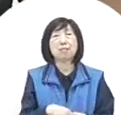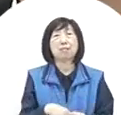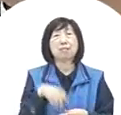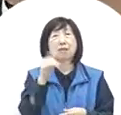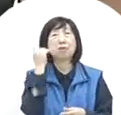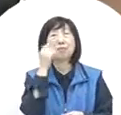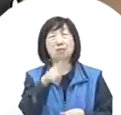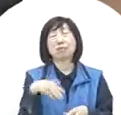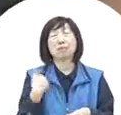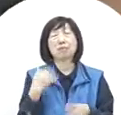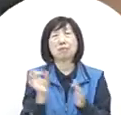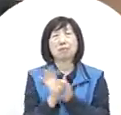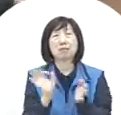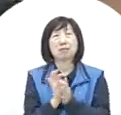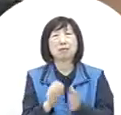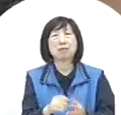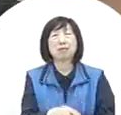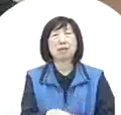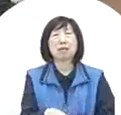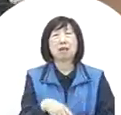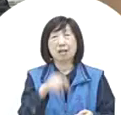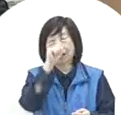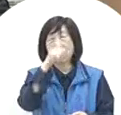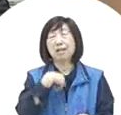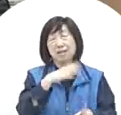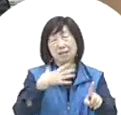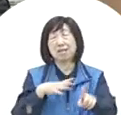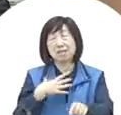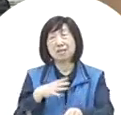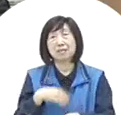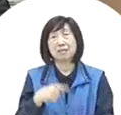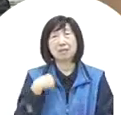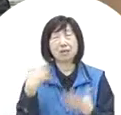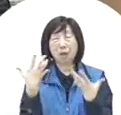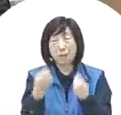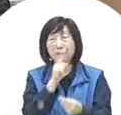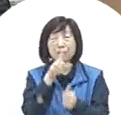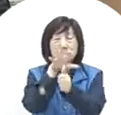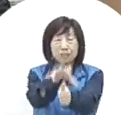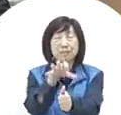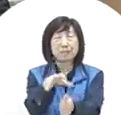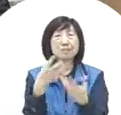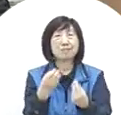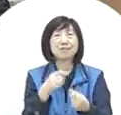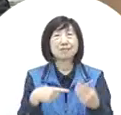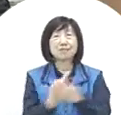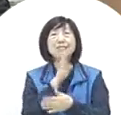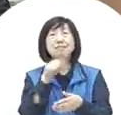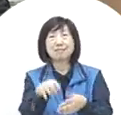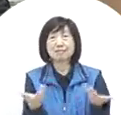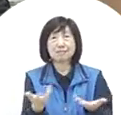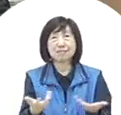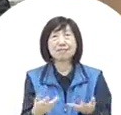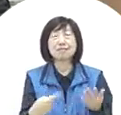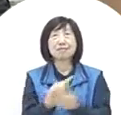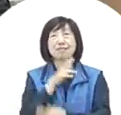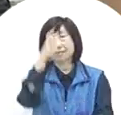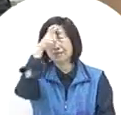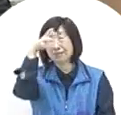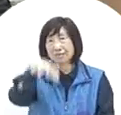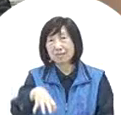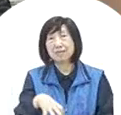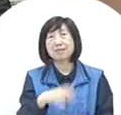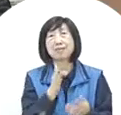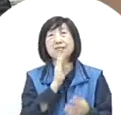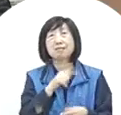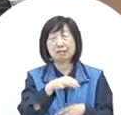前责互分担不一样嘛。 我知道了，我懂了，市长，我现在没有要骂你，我是说这个案子， 我们 因为警局内部明确是